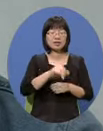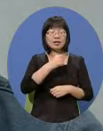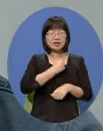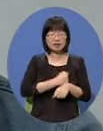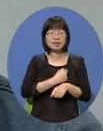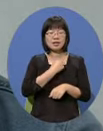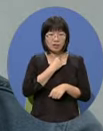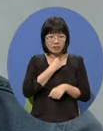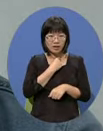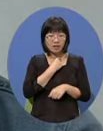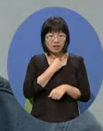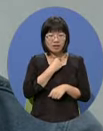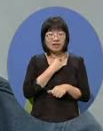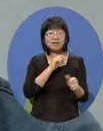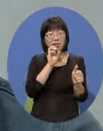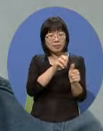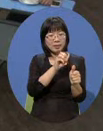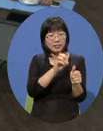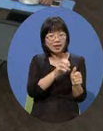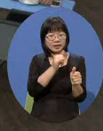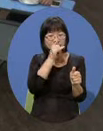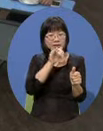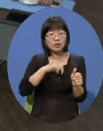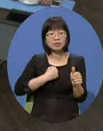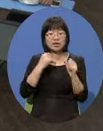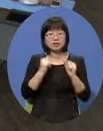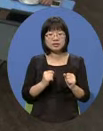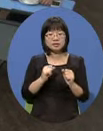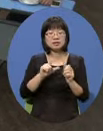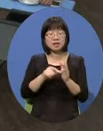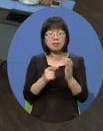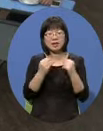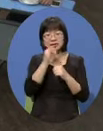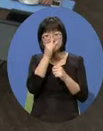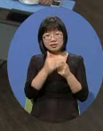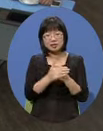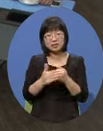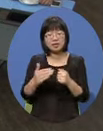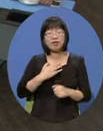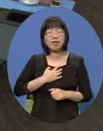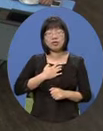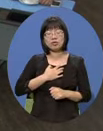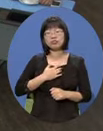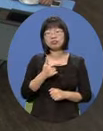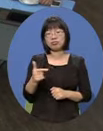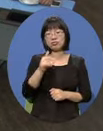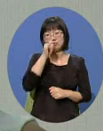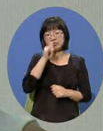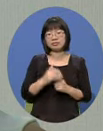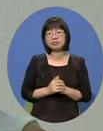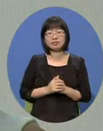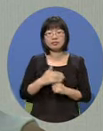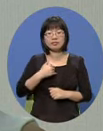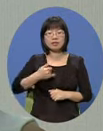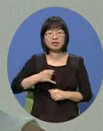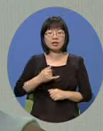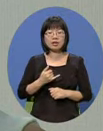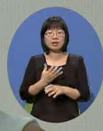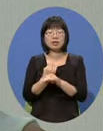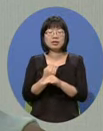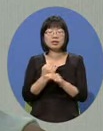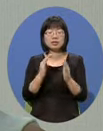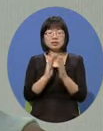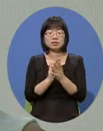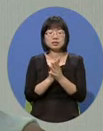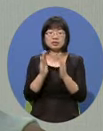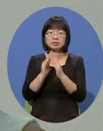곳에 있기를 바라면서 그렇게 하라고 얘기는 하는데 혼자 있는 경우가 꽤 있어서요. 그게 굉장히 좀 걱정이 많이 돼요. 저희 딸이 얼마 전에 친구